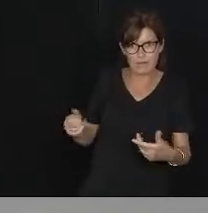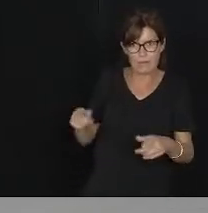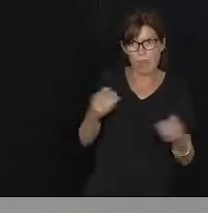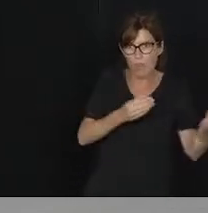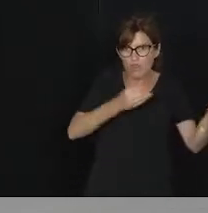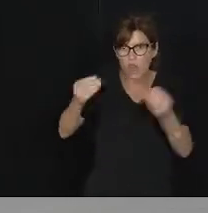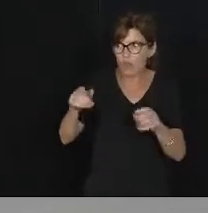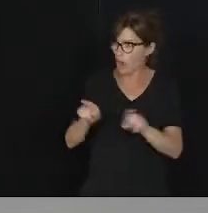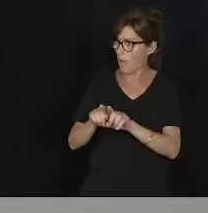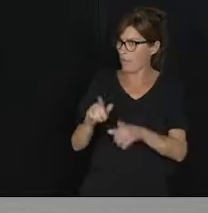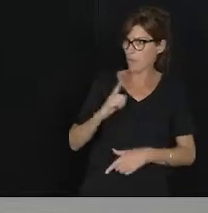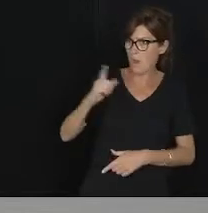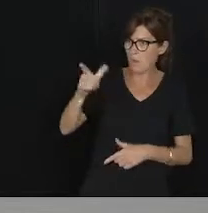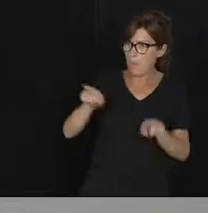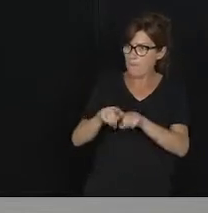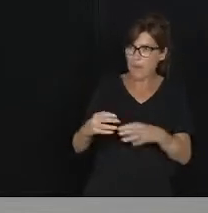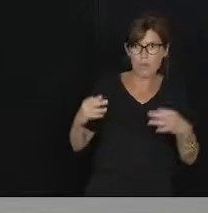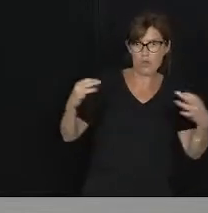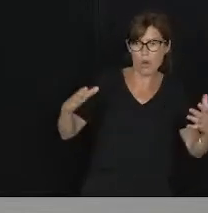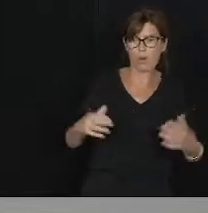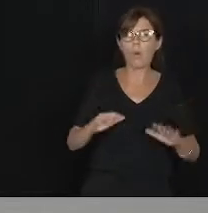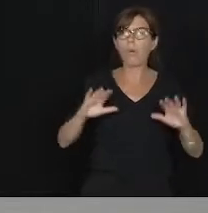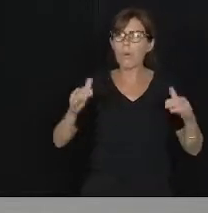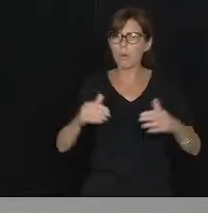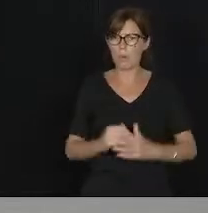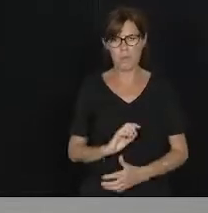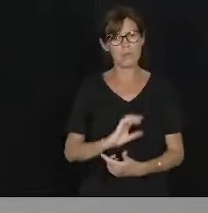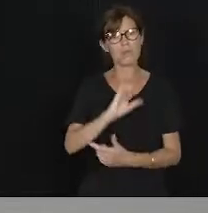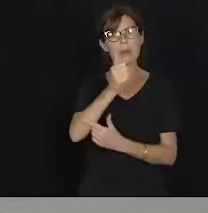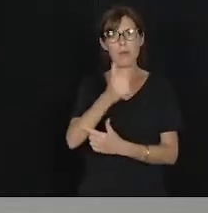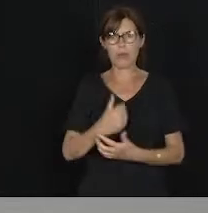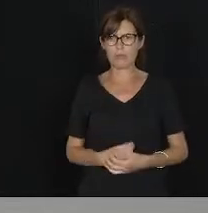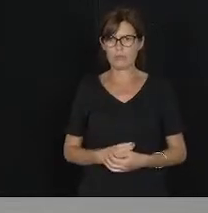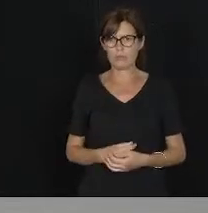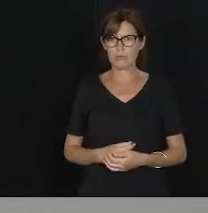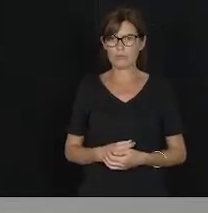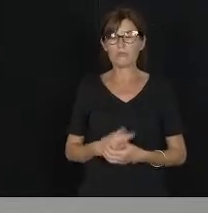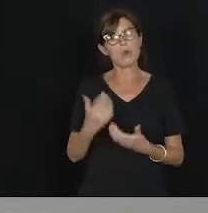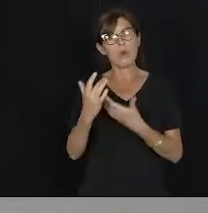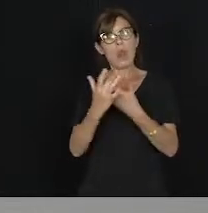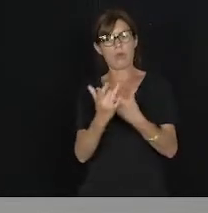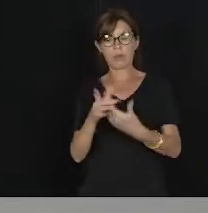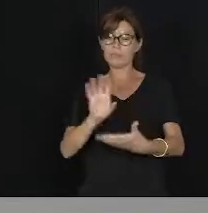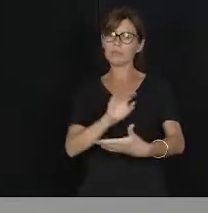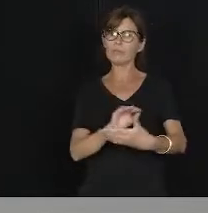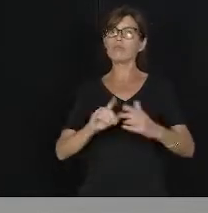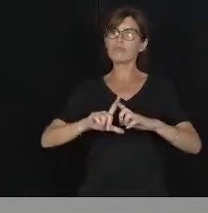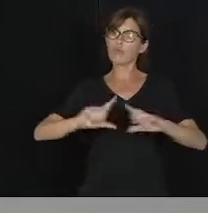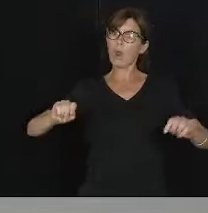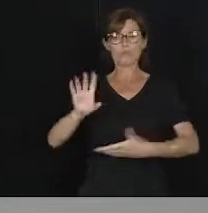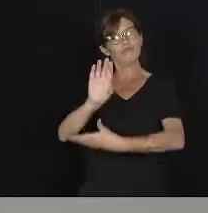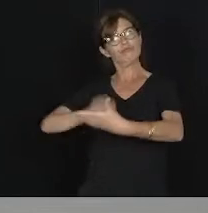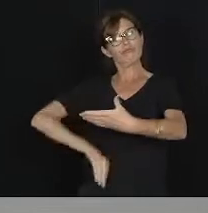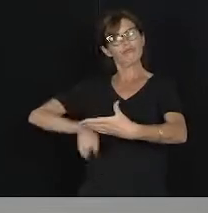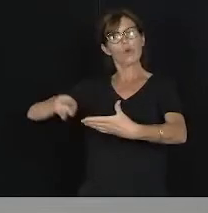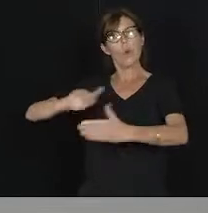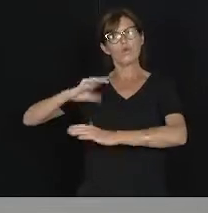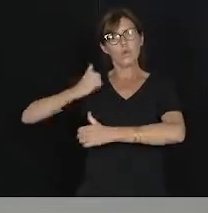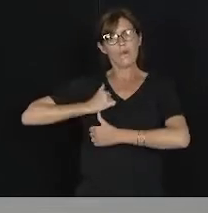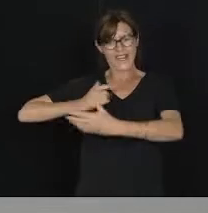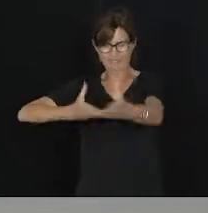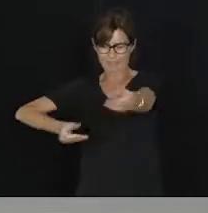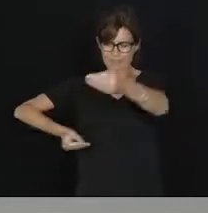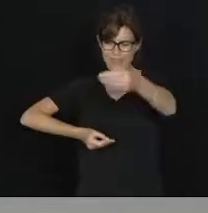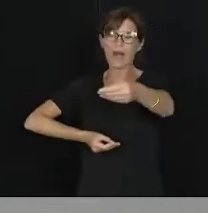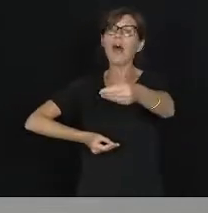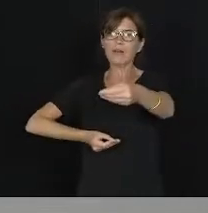temps partagés, s'opère de différentes façons. En premier lieu, l'échange épistolaire, c'est l'occasion pour le soldat de retrouver,